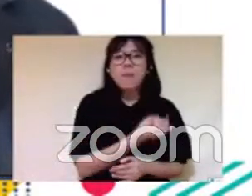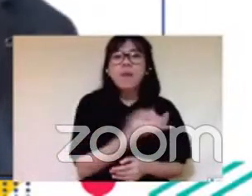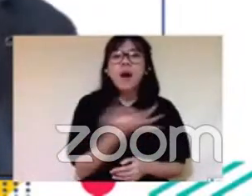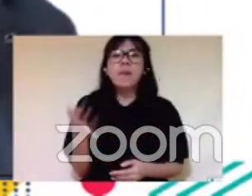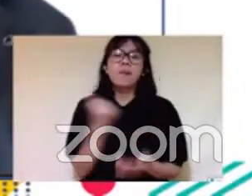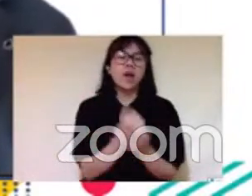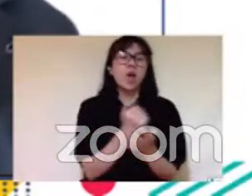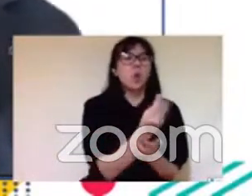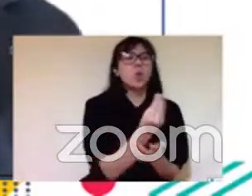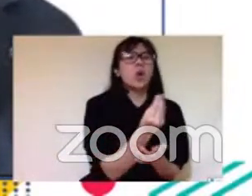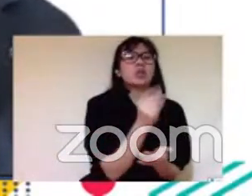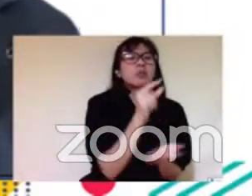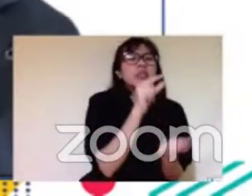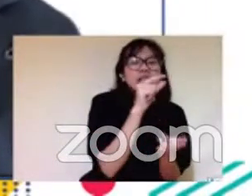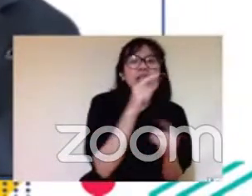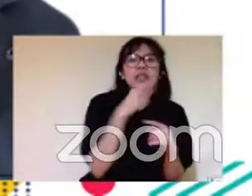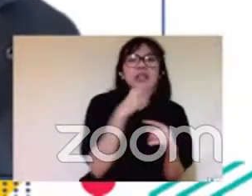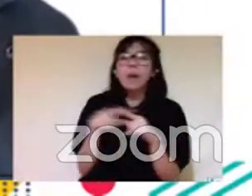ya.